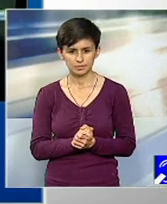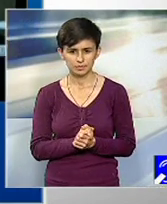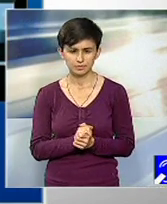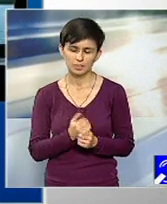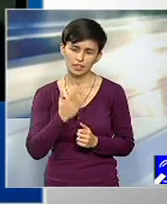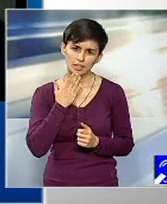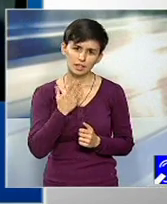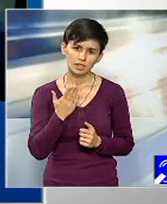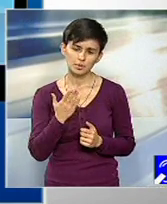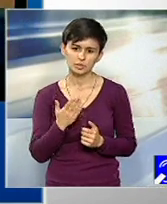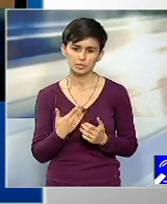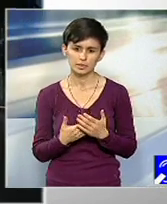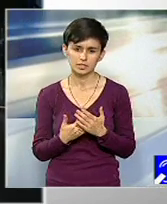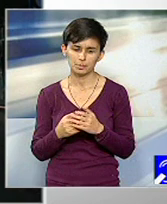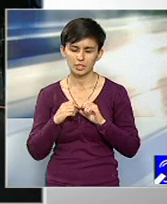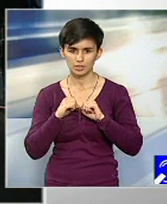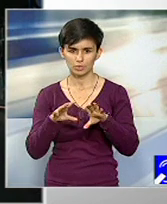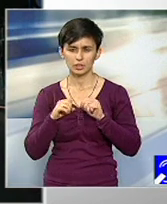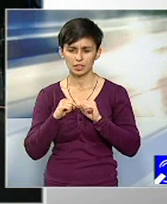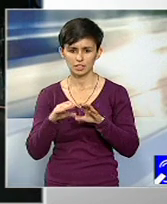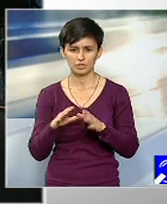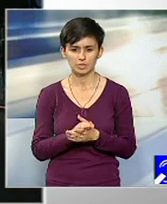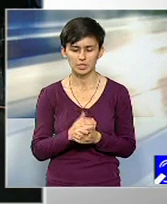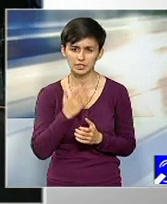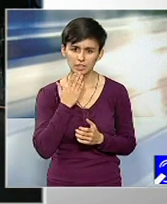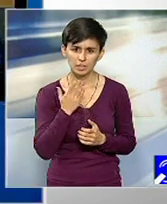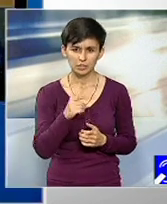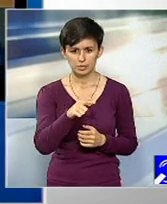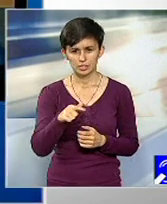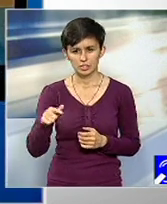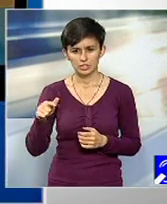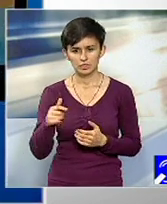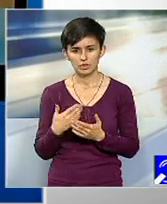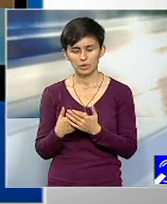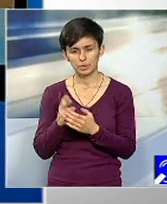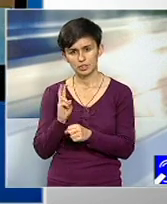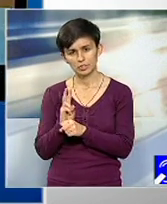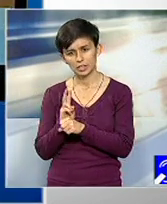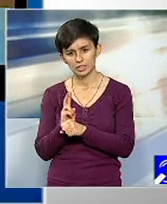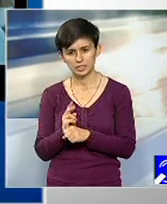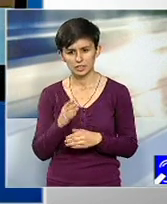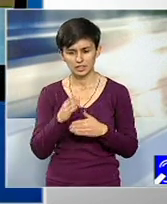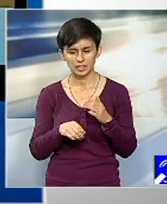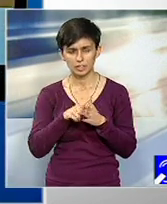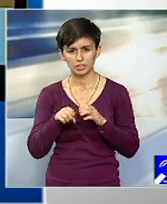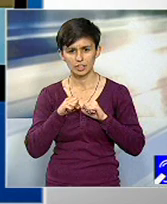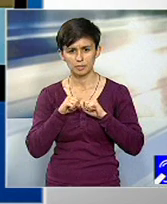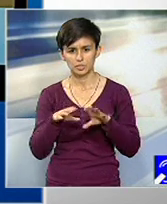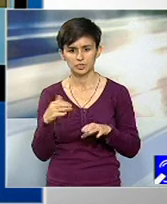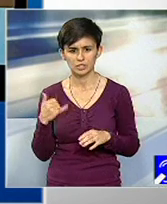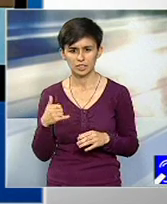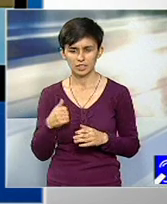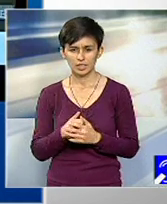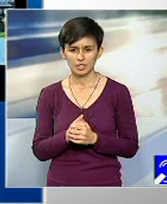Andreea, îți mulțumesc foarte mult pentru aceste informații. Vă mulțumesc și dumneavoastră, doamnelor și domnilor, pentru că ne-ați urmărit ediția de astăzi a emisiunii Fără Prejudecăți.